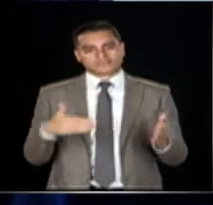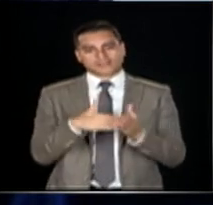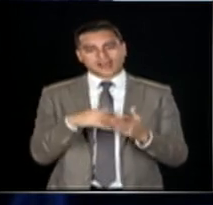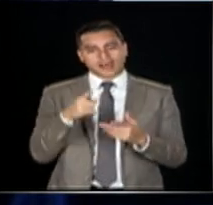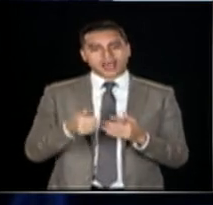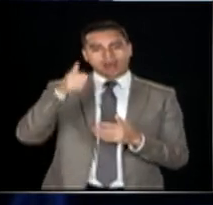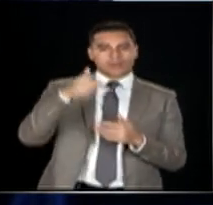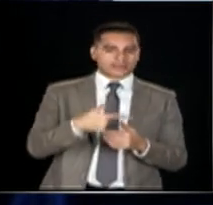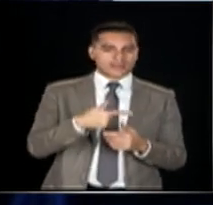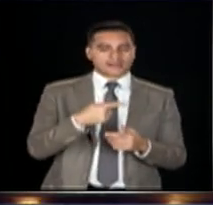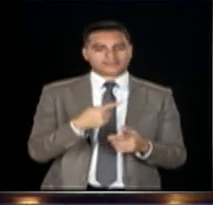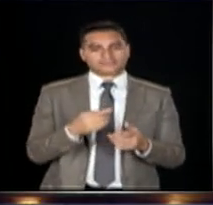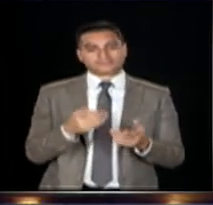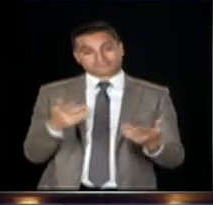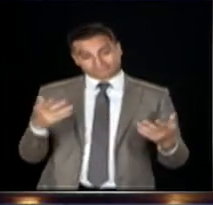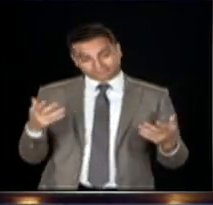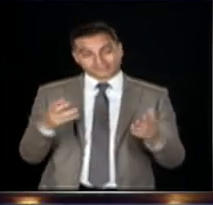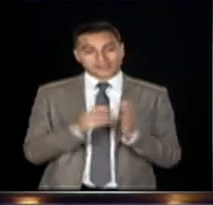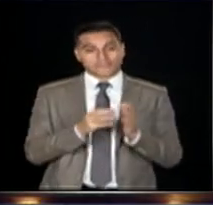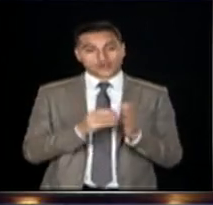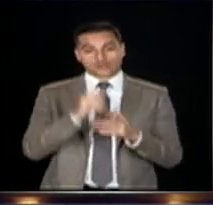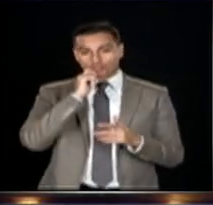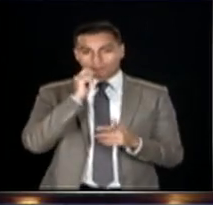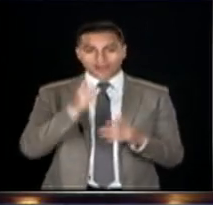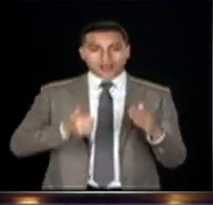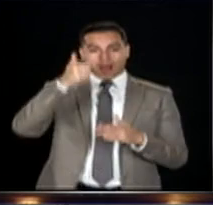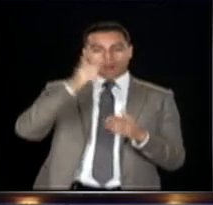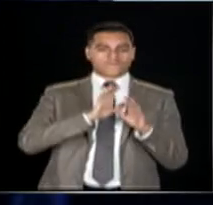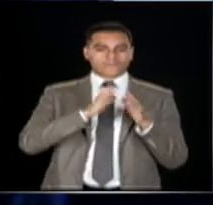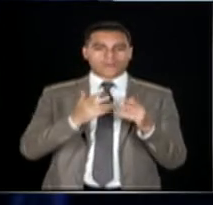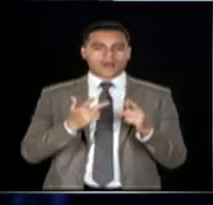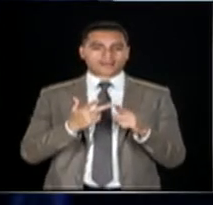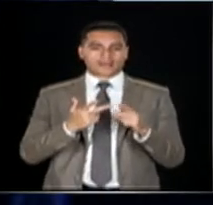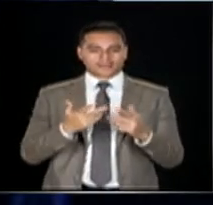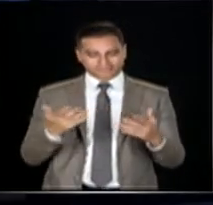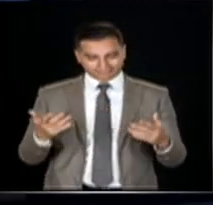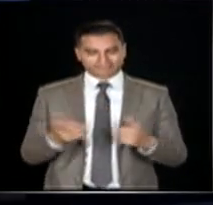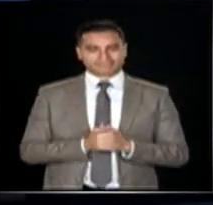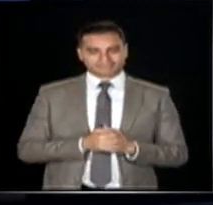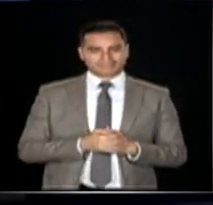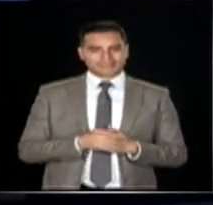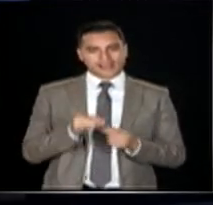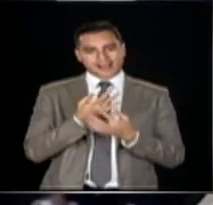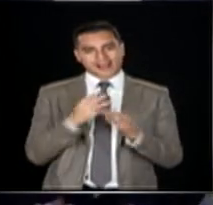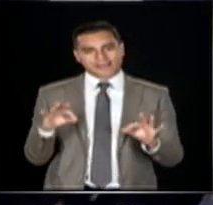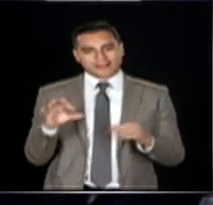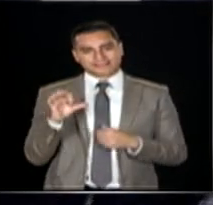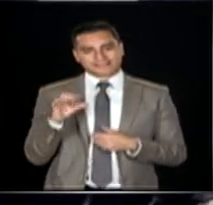جامعة دمياط. ألف مبروك جامعة دمياط، صدارة المجموعة الثالثة، العلامة